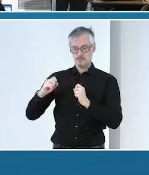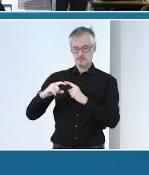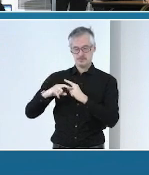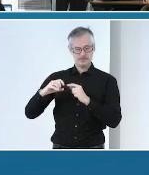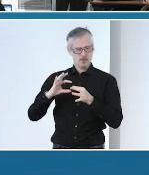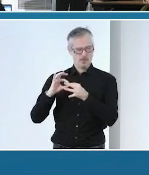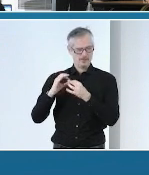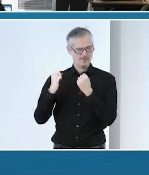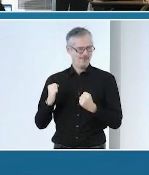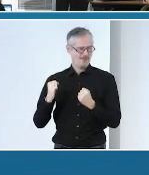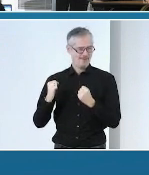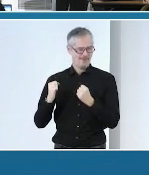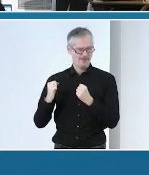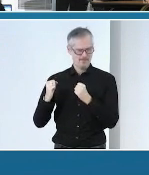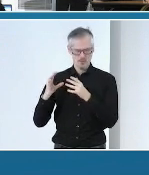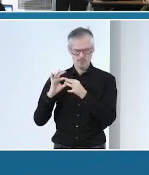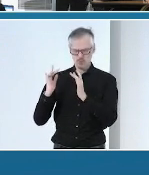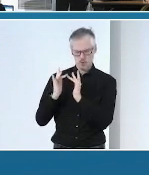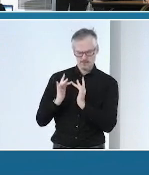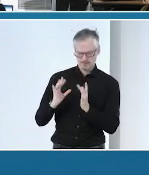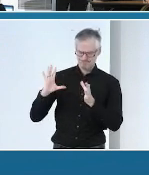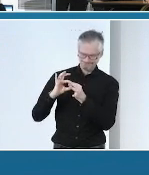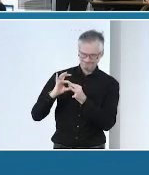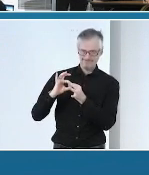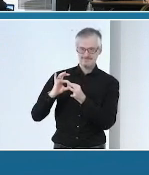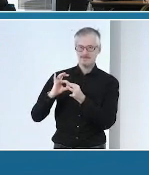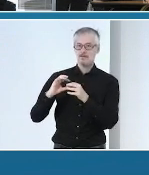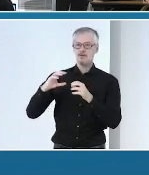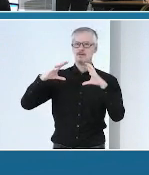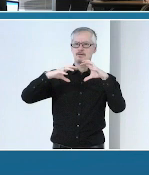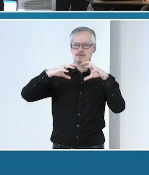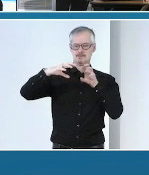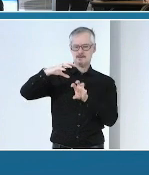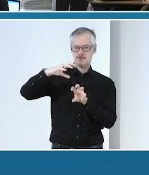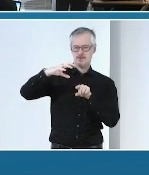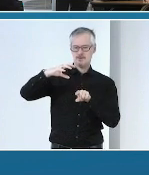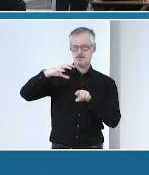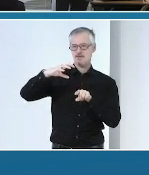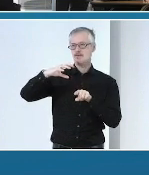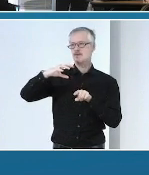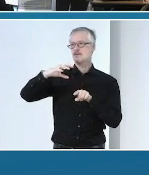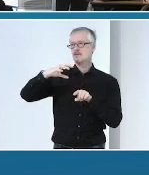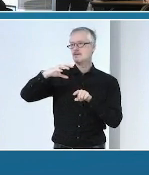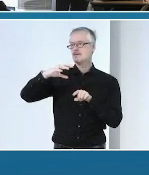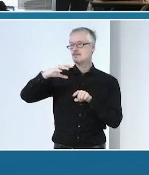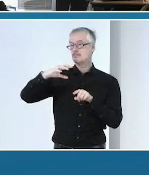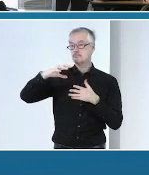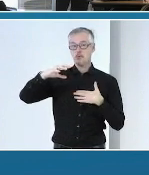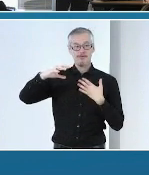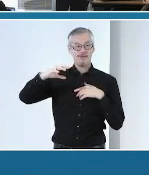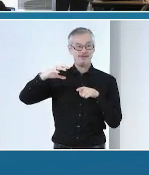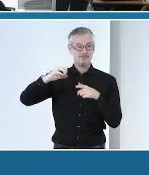connexion. Et ce cervelet, globalement, il intervient dans la